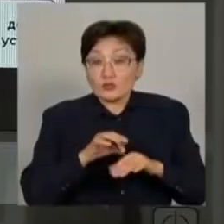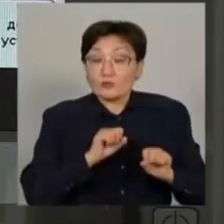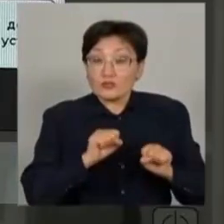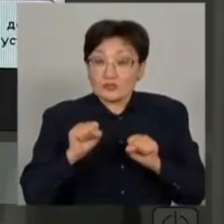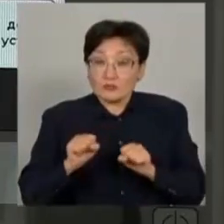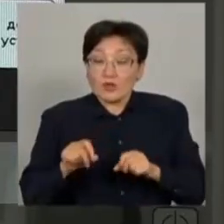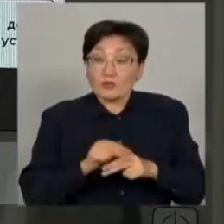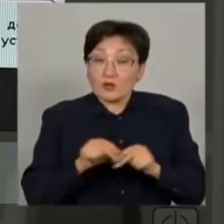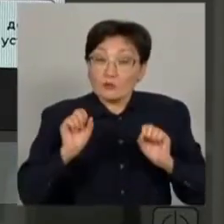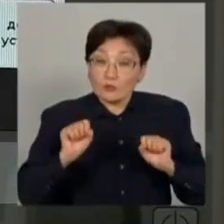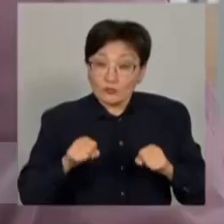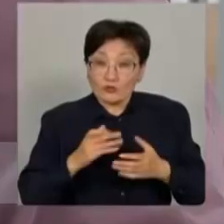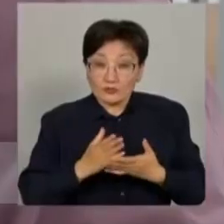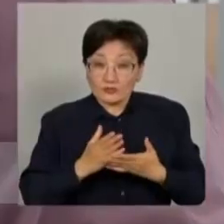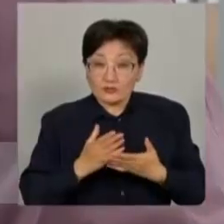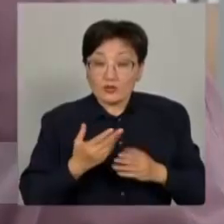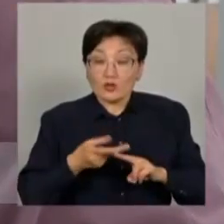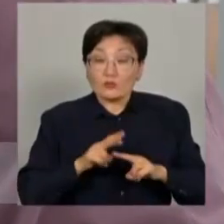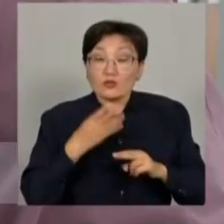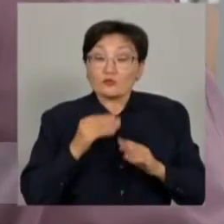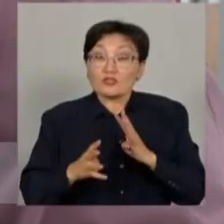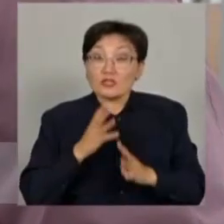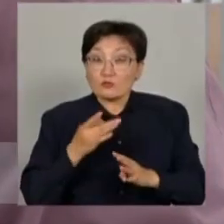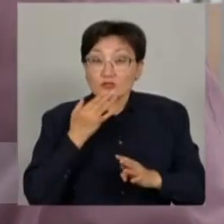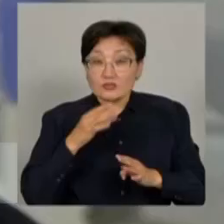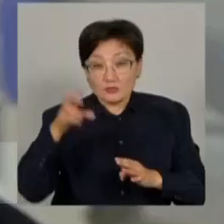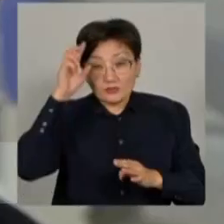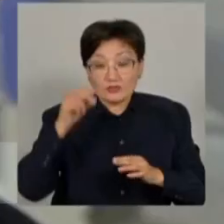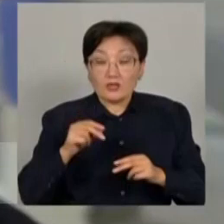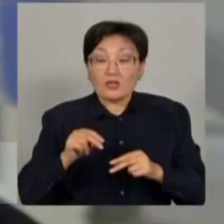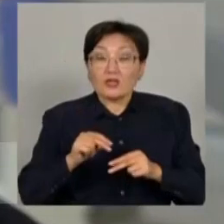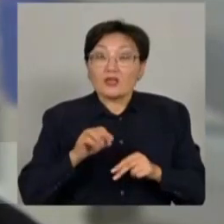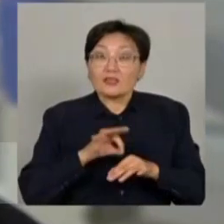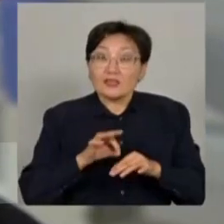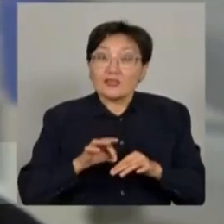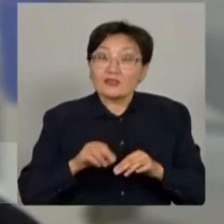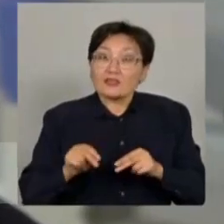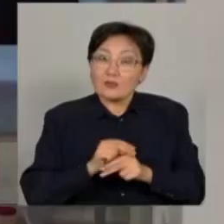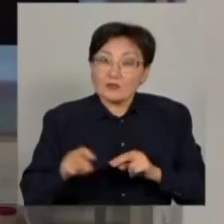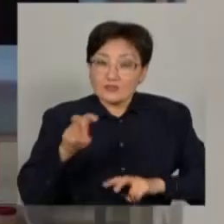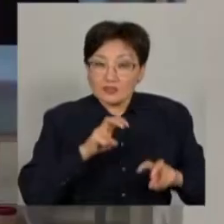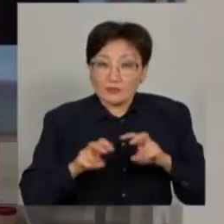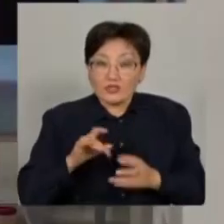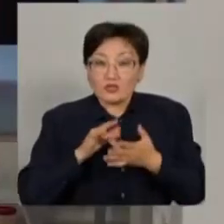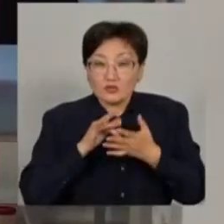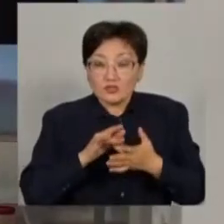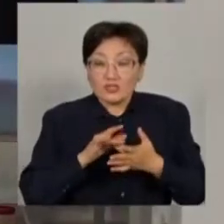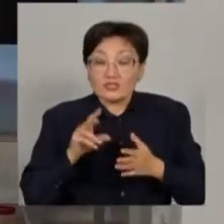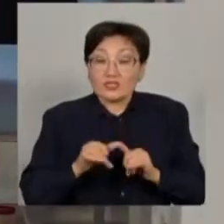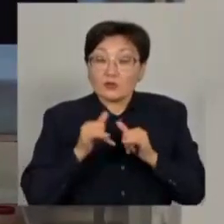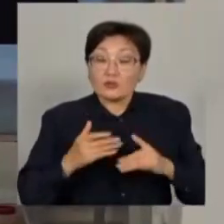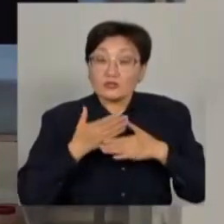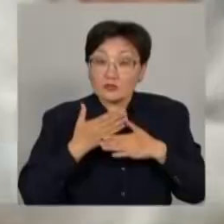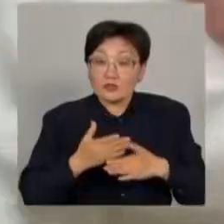алып, емдеуге мүмкіндік беріп отыр. Ал бұл өз кезегінде шетелден еміздеп келетін туристер санының артуына үлес қосуда. Ең танымал